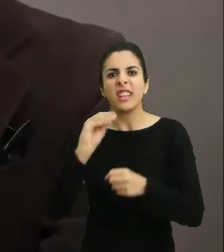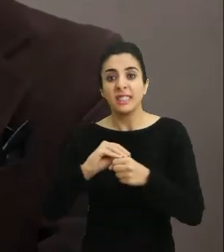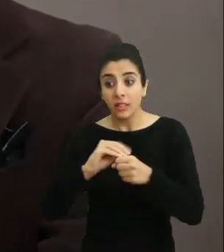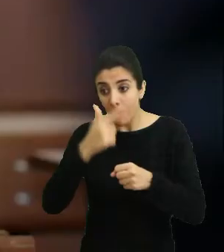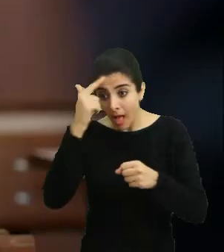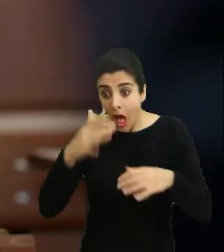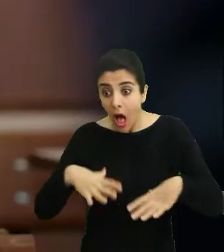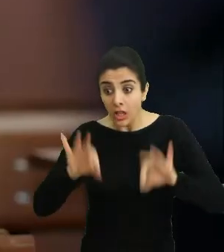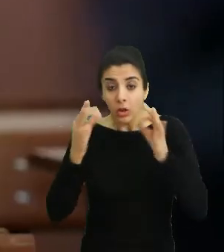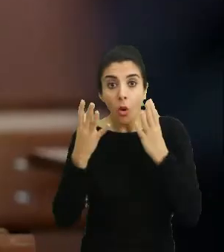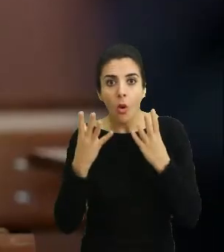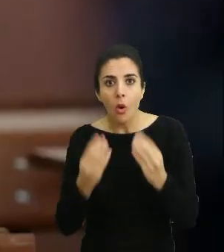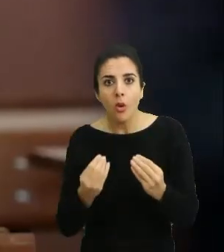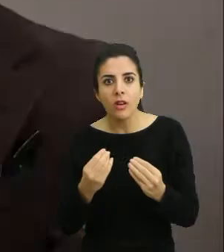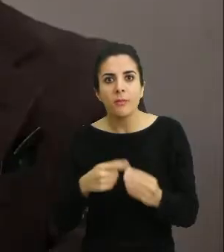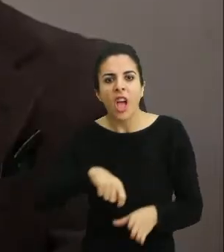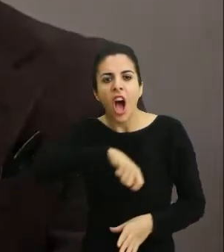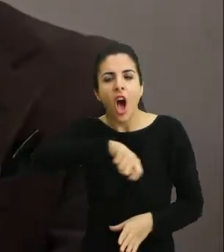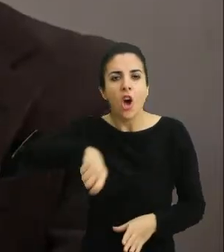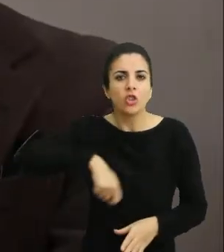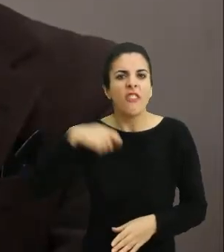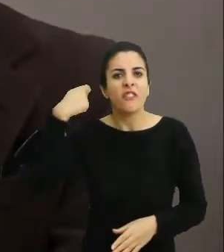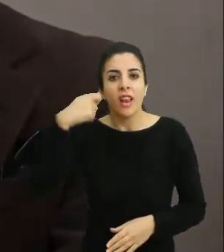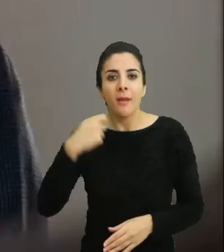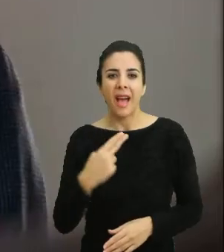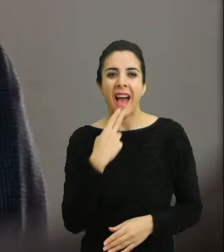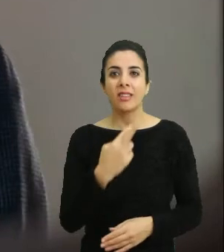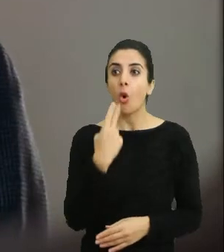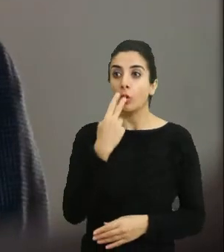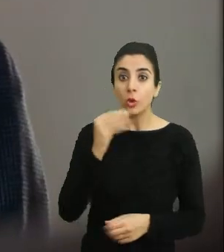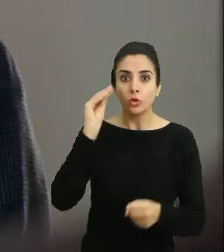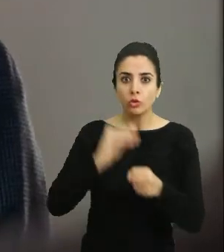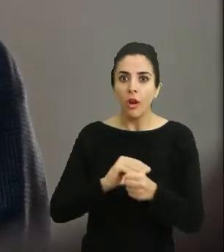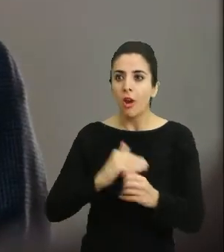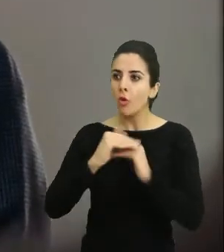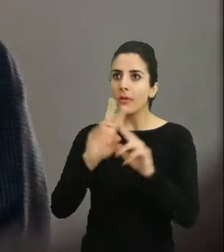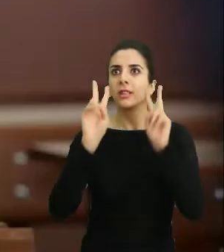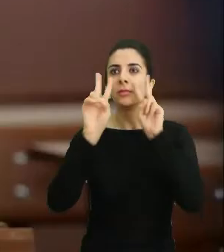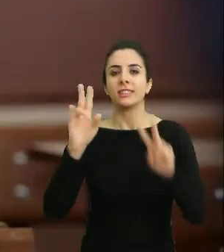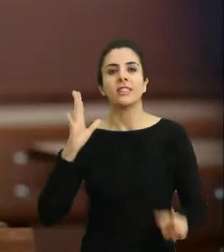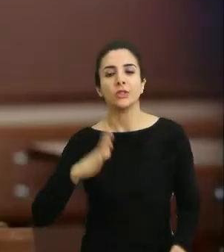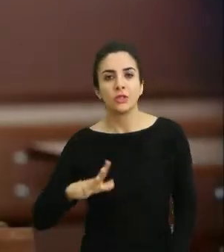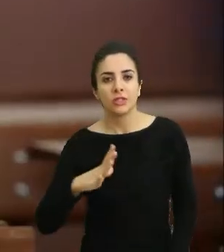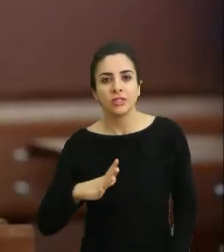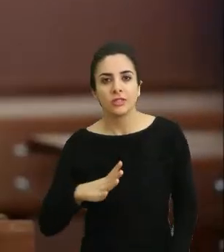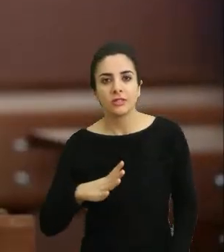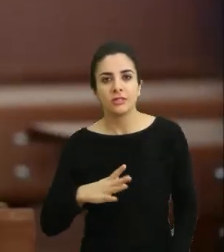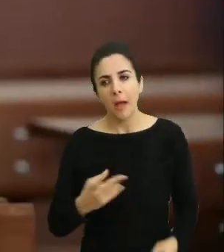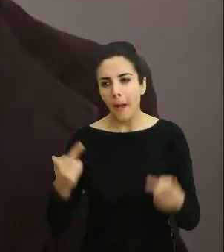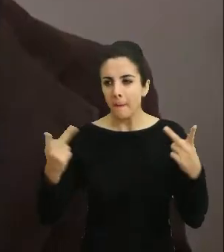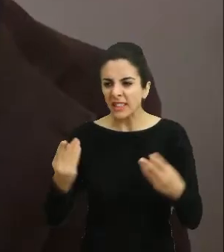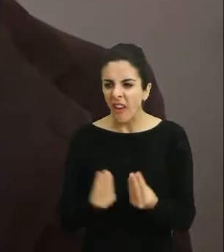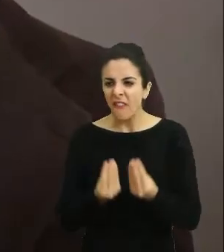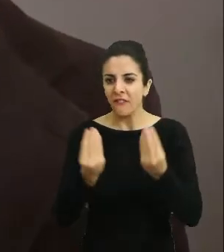hazır edilirse aşure filmini Meryem Hanım'ın konuşmasından sonra halka izlettirilmesini istedi. Hem mesajı tam da